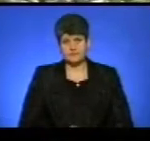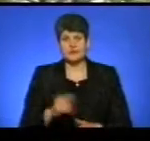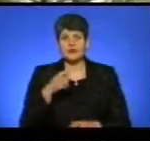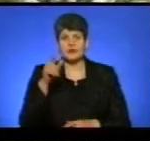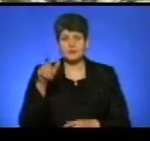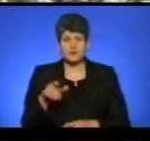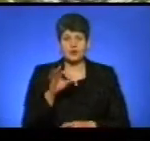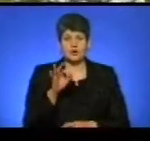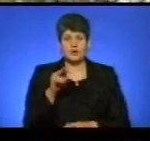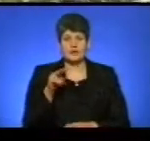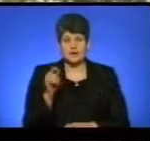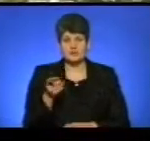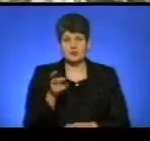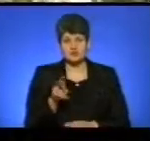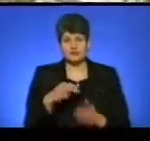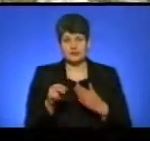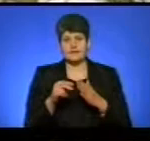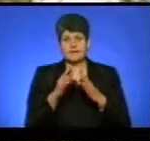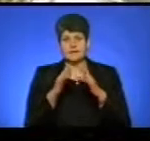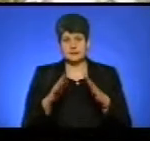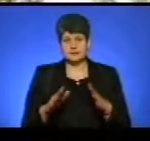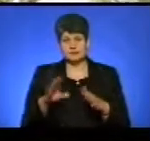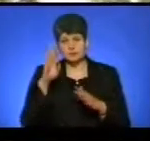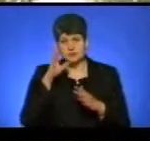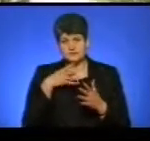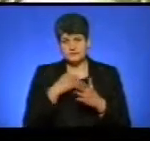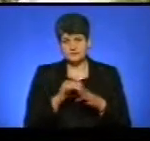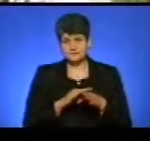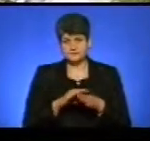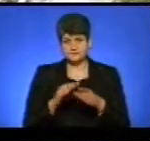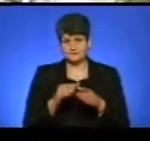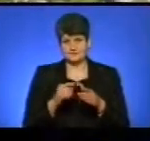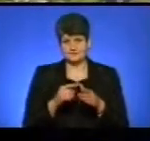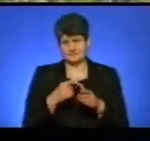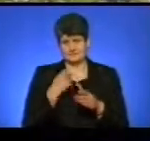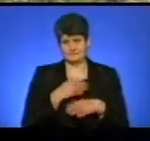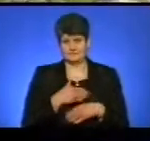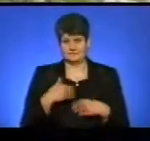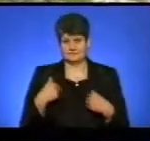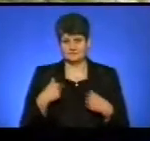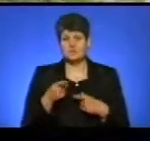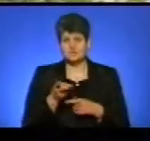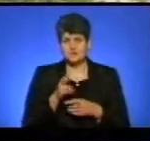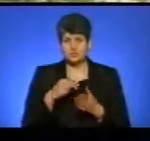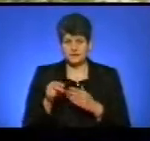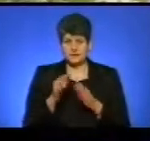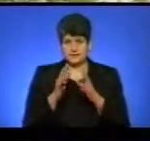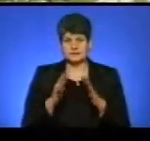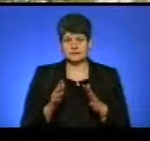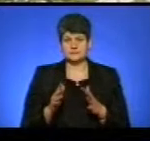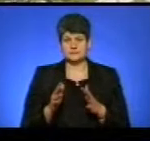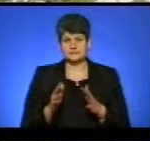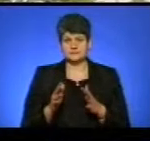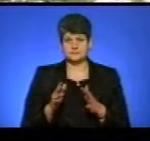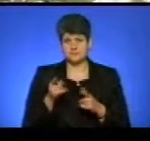Тернополянин Олег прийшов за ялинкою. Чоловік свого прізвища не називає. Ви прийшли купувати ялинку, але так. Ми за